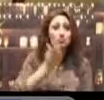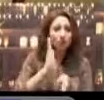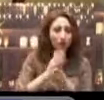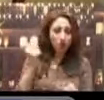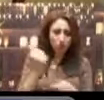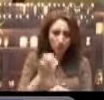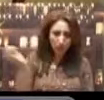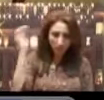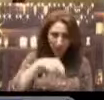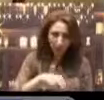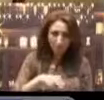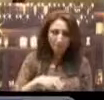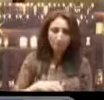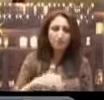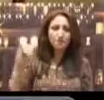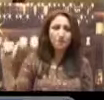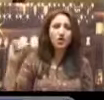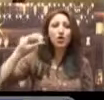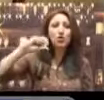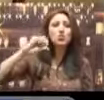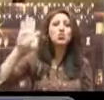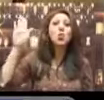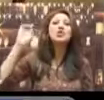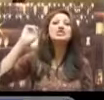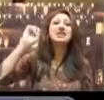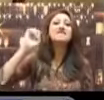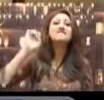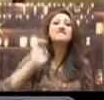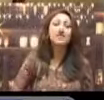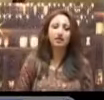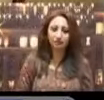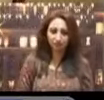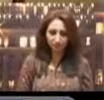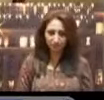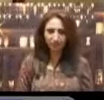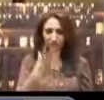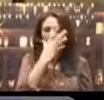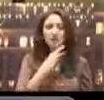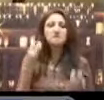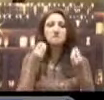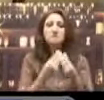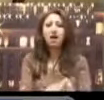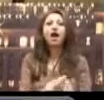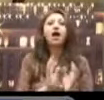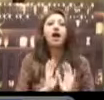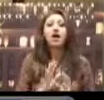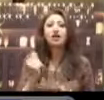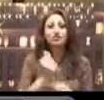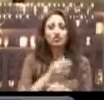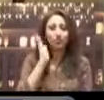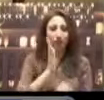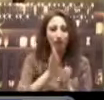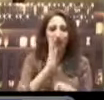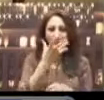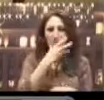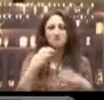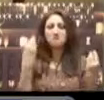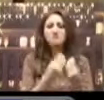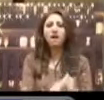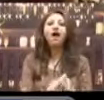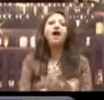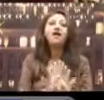حسيت ان هو ماشي معاك؟ يعني ساعات في اسماء كده يقول لك ايه مش لاقي عليك، يعني حتى اذا كان اسمه الحقيقي انت حسيت ان يوسف الشريف لاقي عليك.